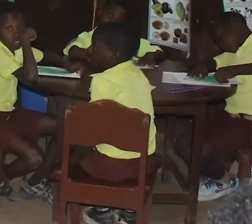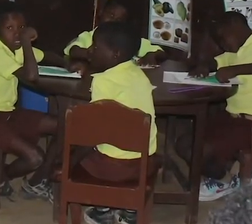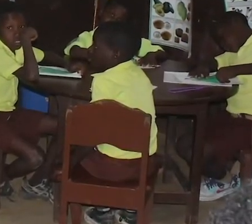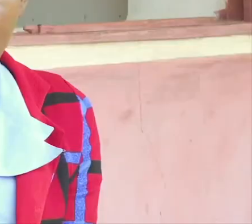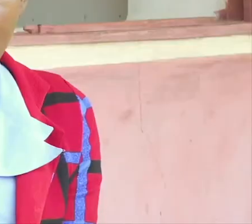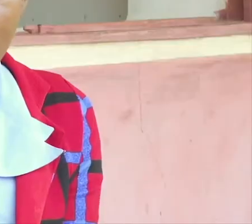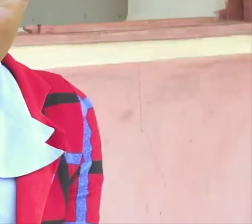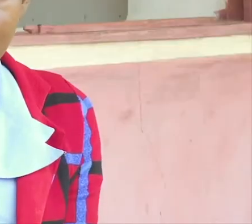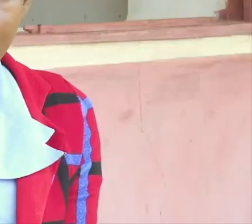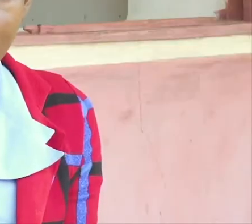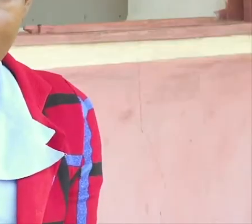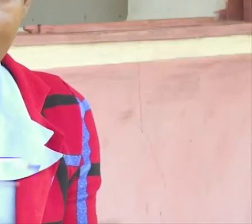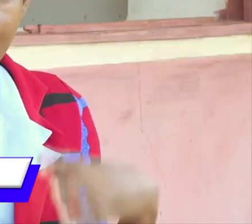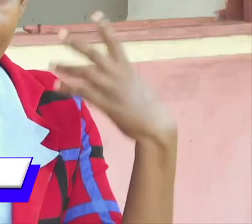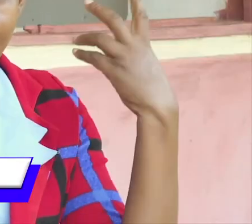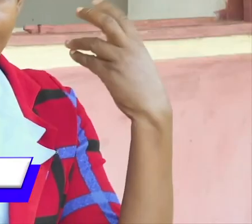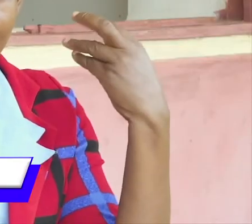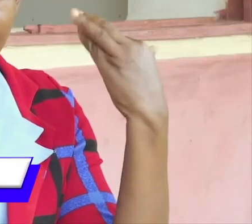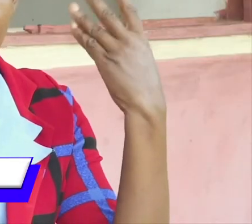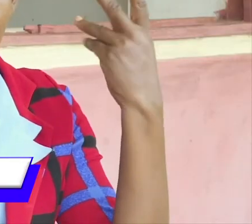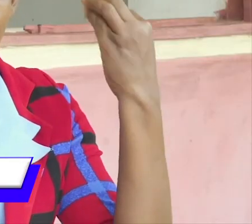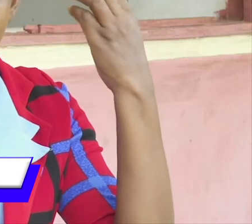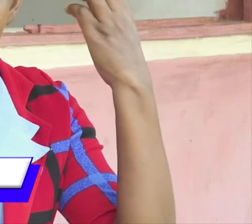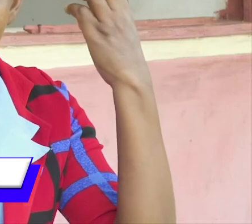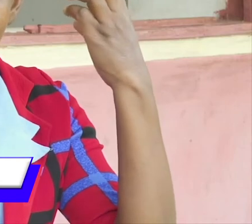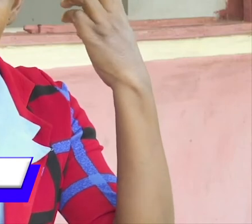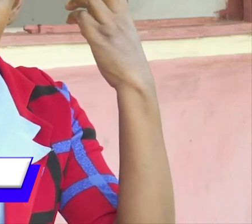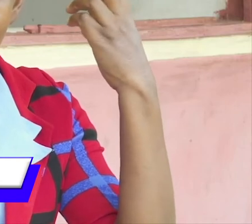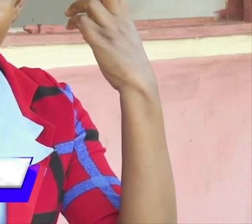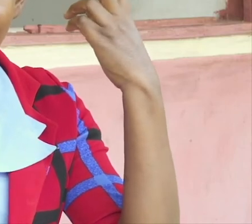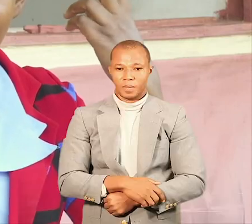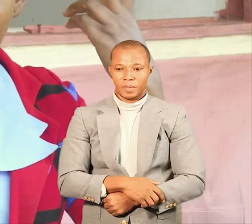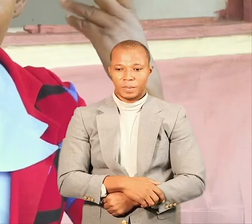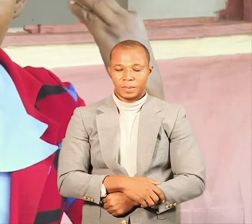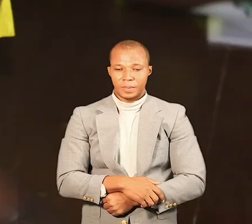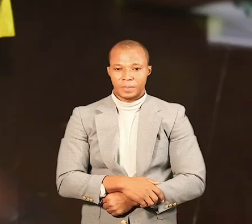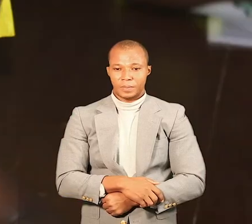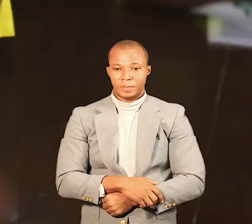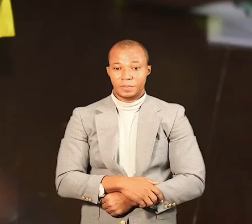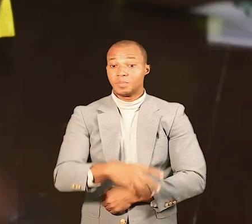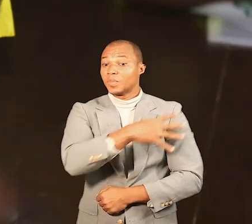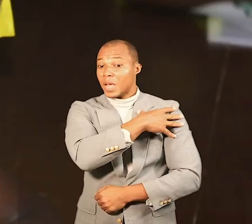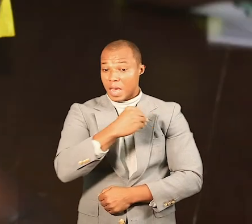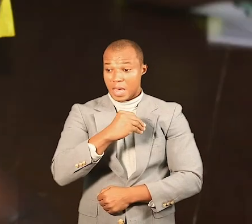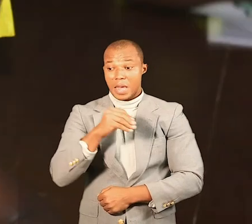qui gagne yon qui petit monde qui gagne peut-être qui gagne